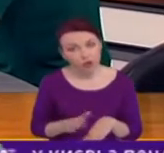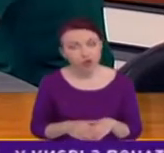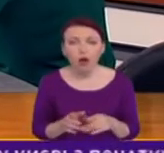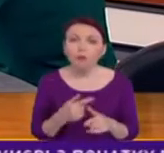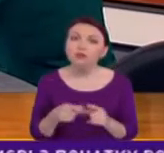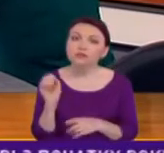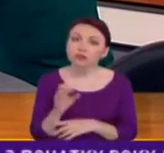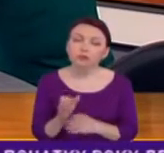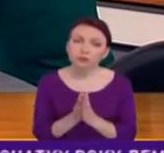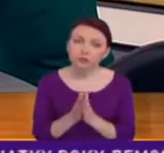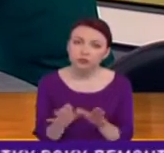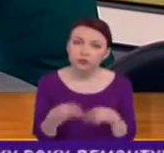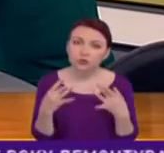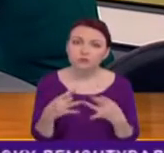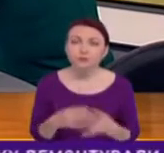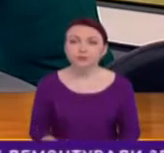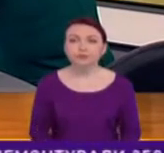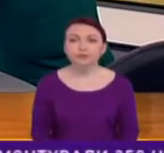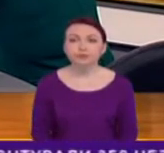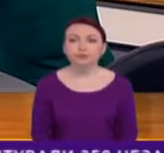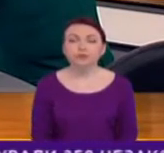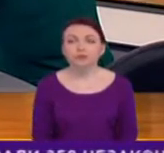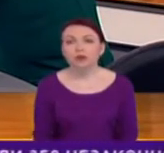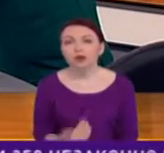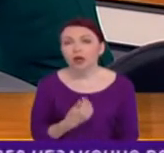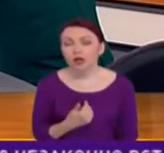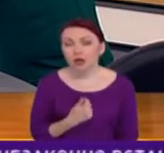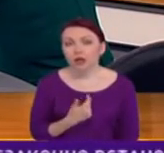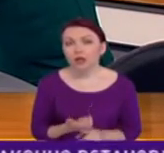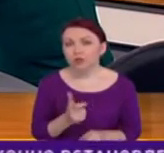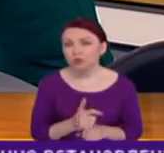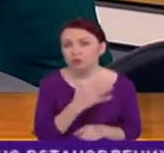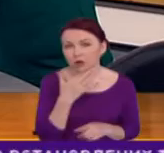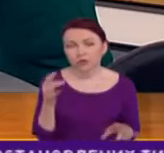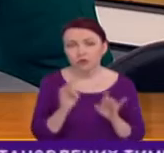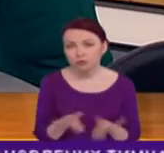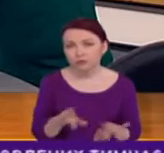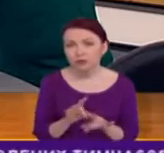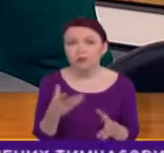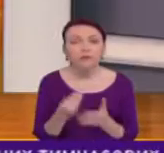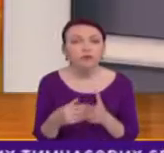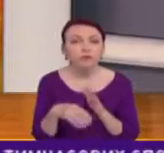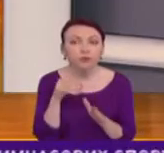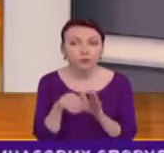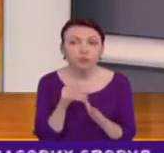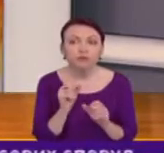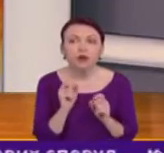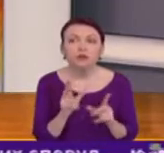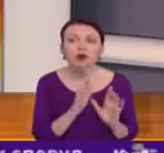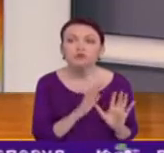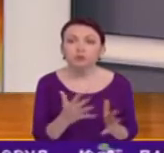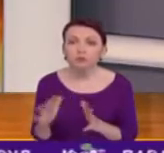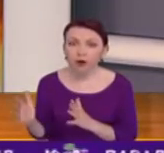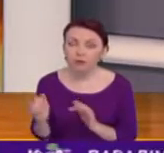світлофор? Прошу. Ну, давайте, я дуже багато розповідаю своїм виборцям, взагалі, як відбувається